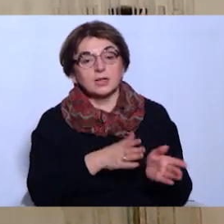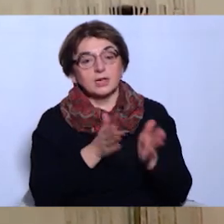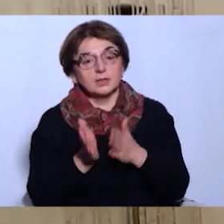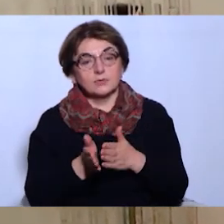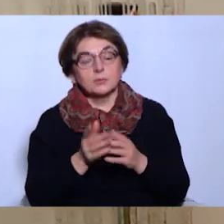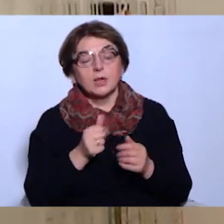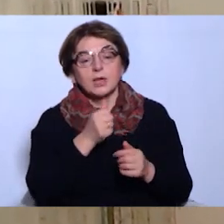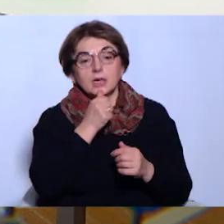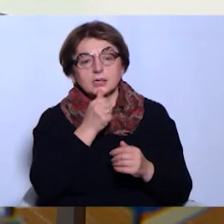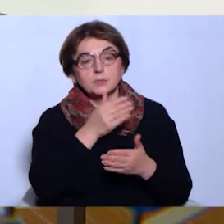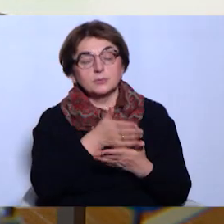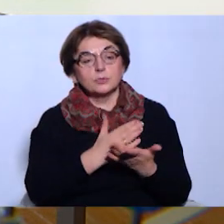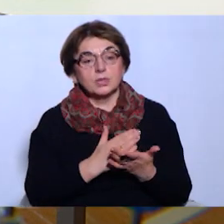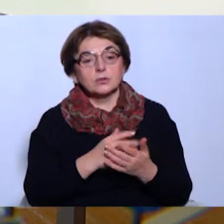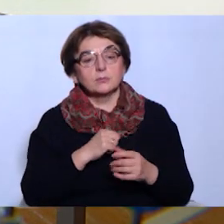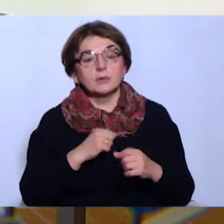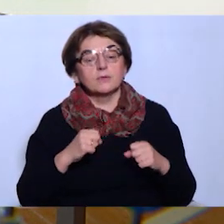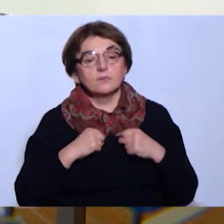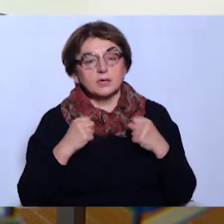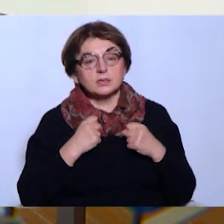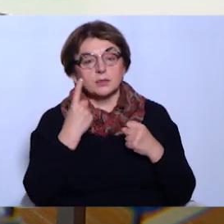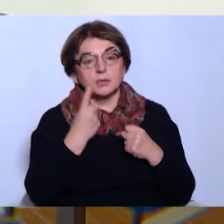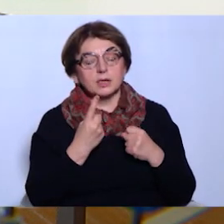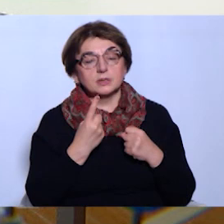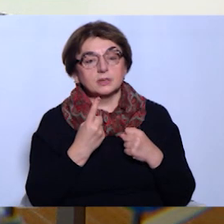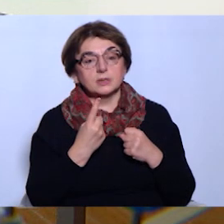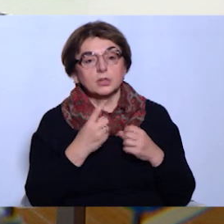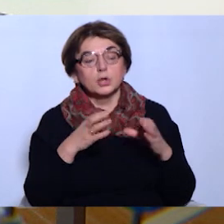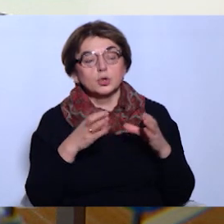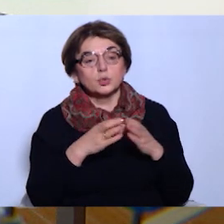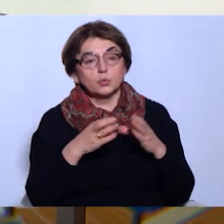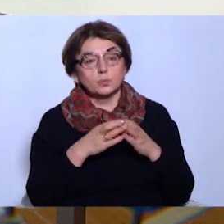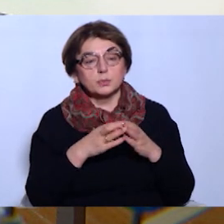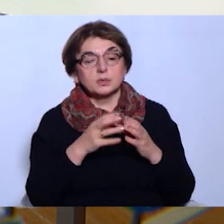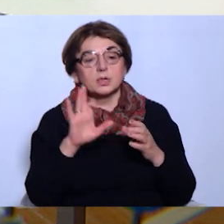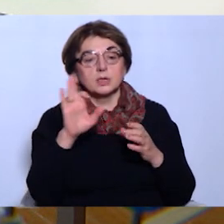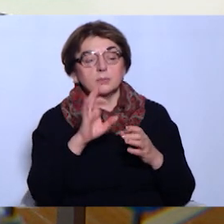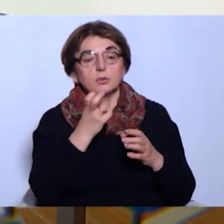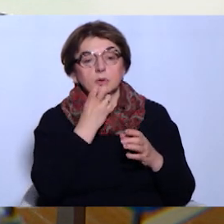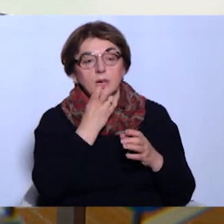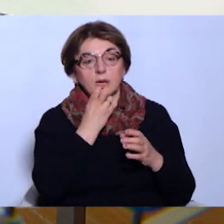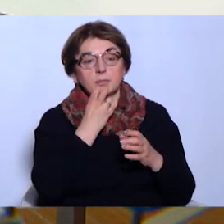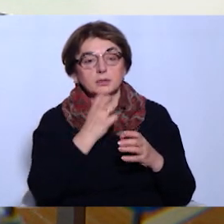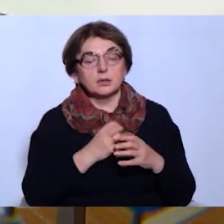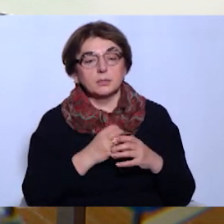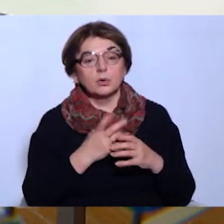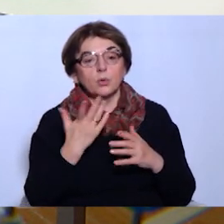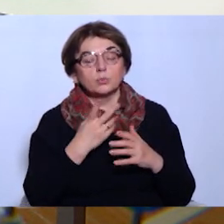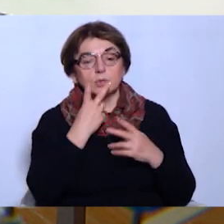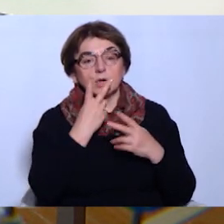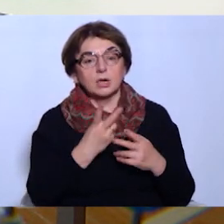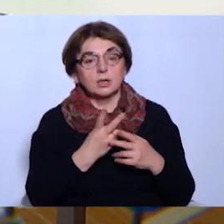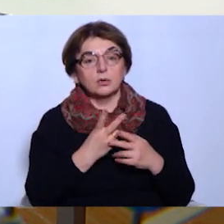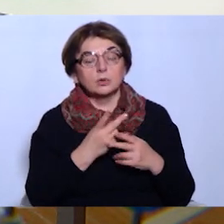არის ექსპერიმენტული ნაწილი. და ვეცდები, ავიღო 1 ჯგუფის ელემენტები,